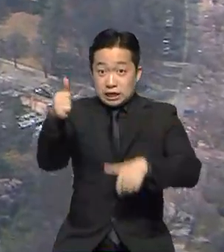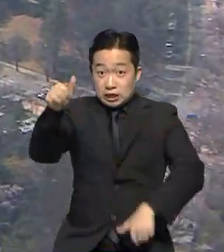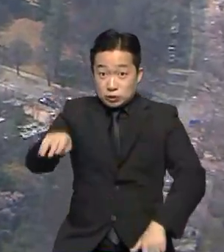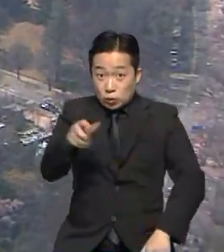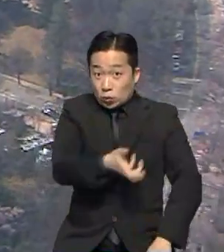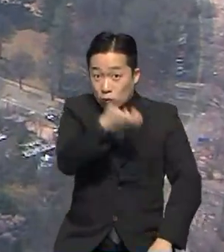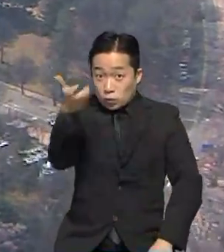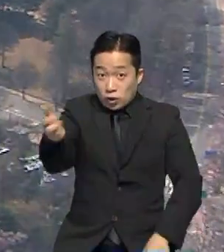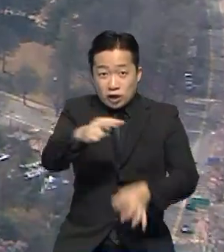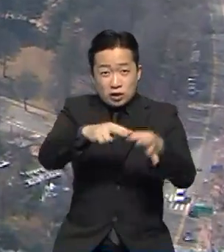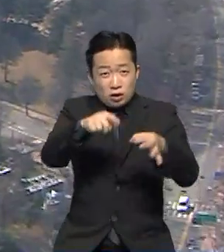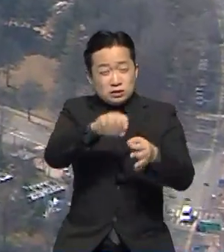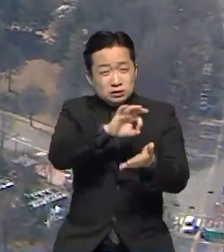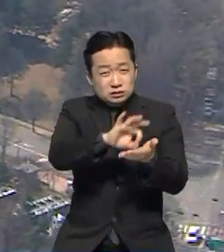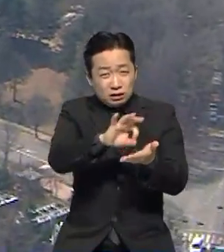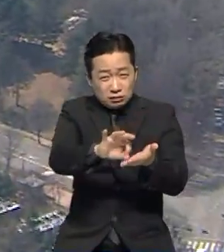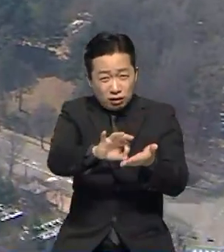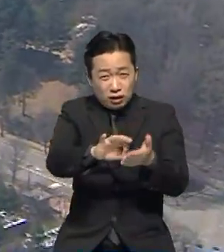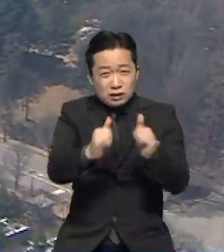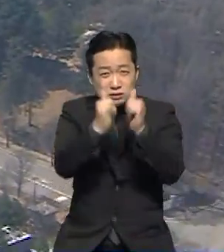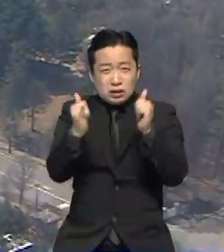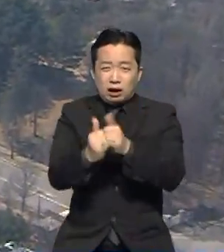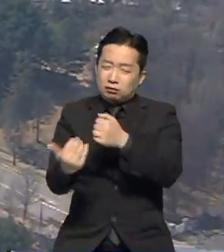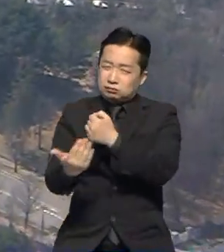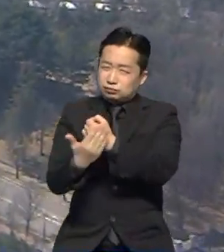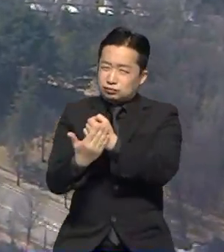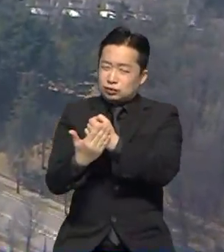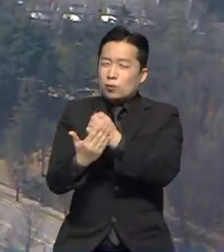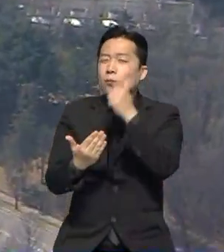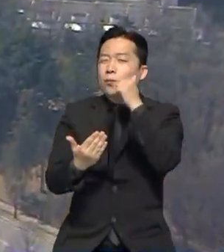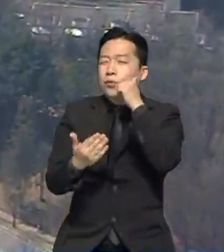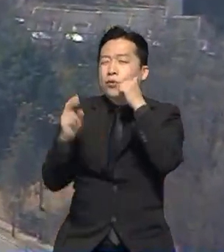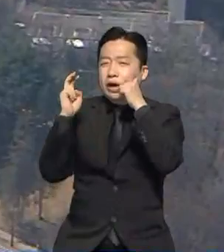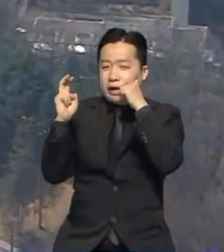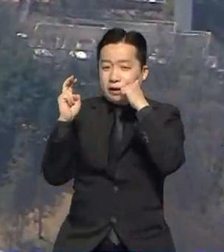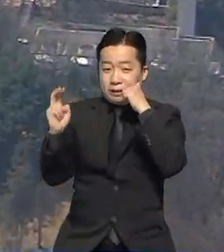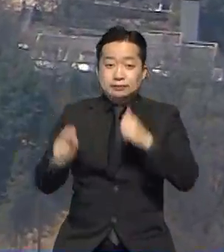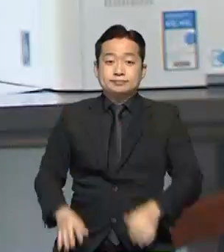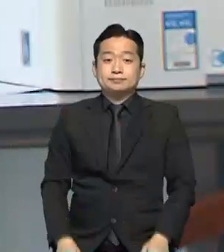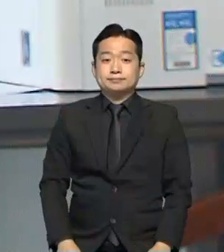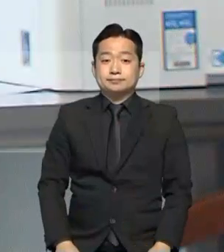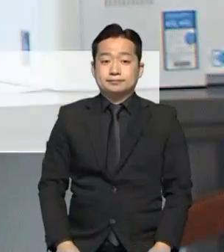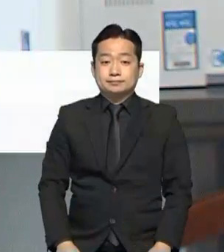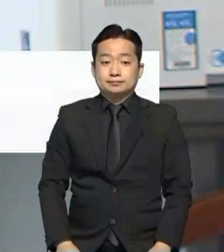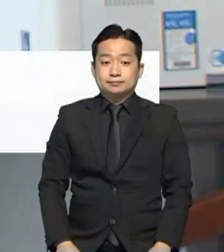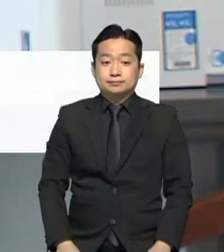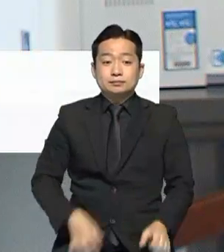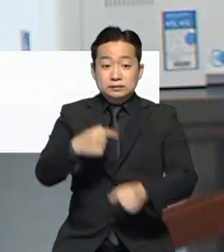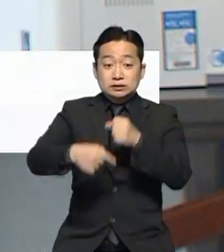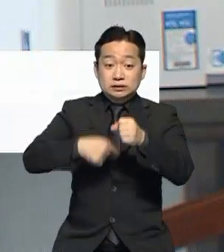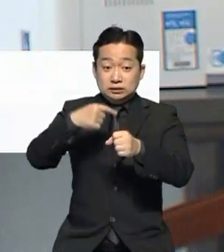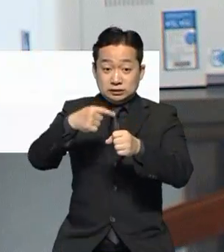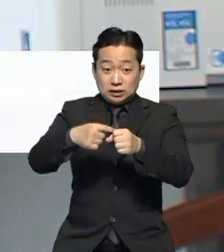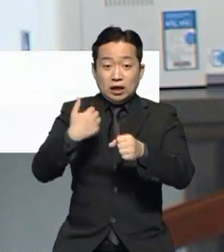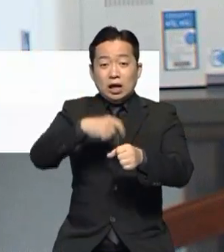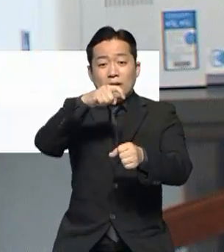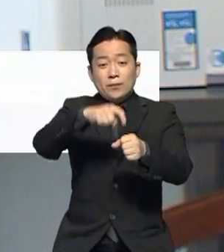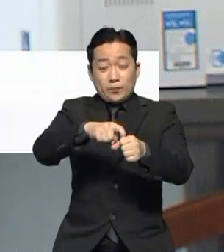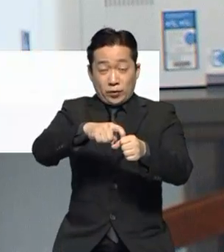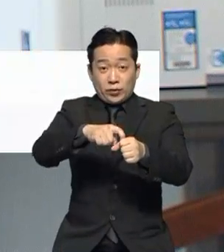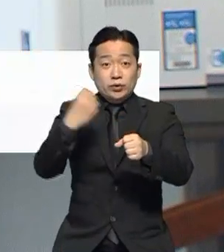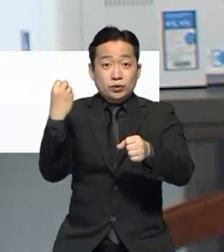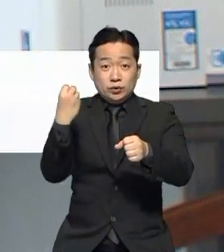여의도 부지를 활용하는 건 사회적 지지를 못 받을 걸로 평가됐습니다. 연간 자기의 목표치뿐만